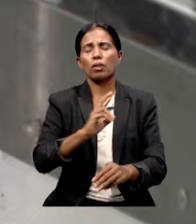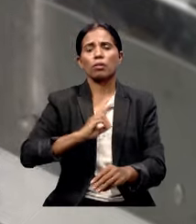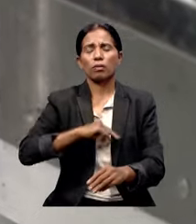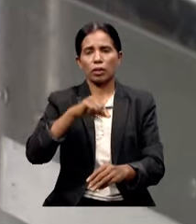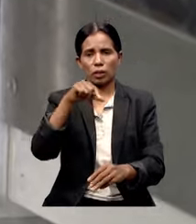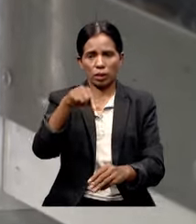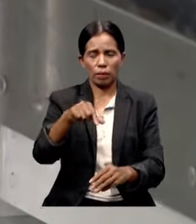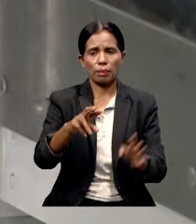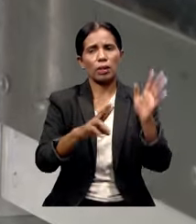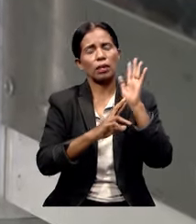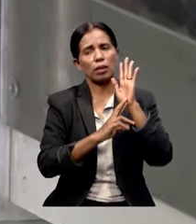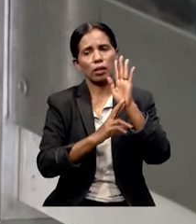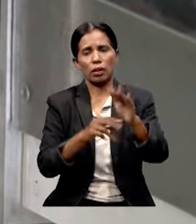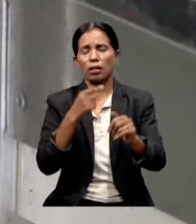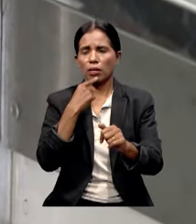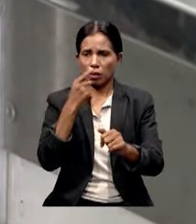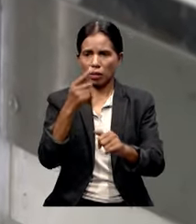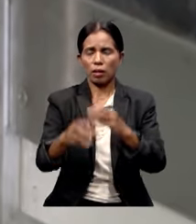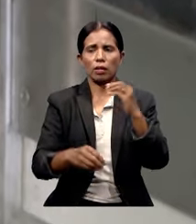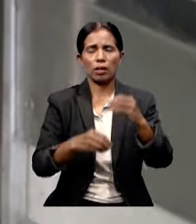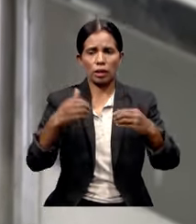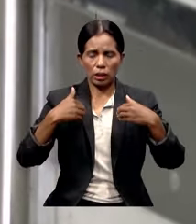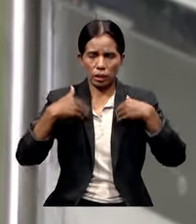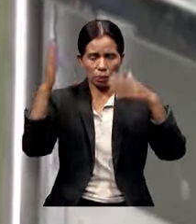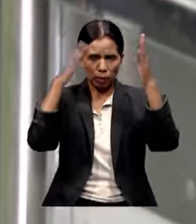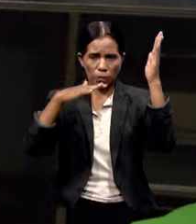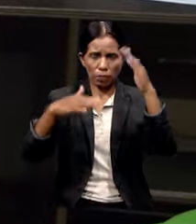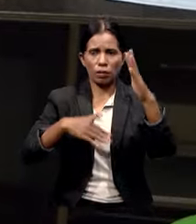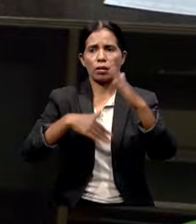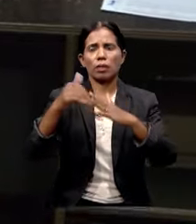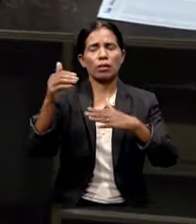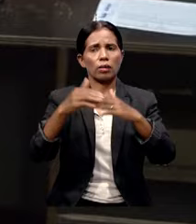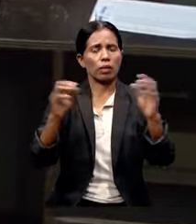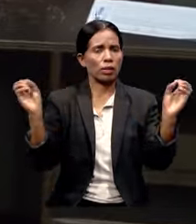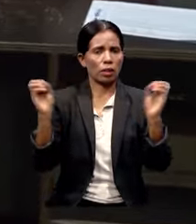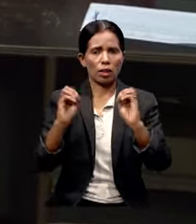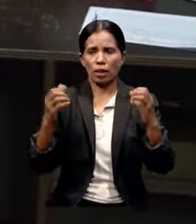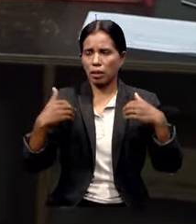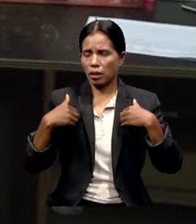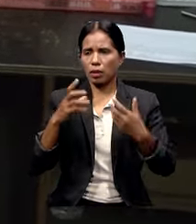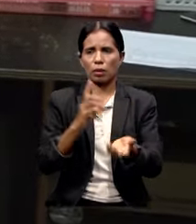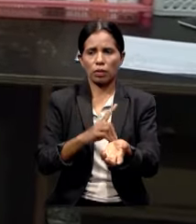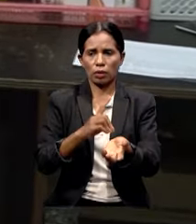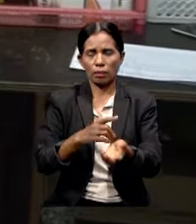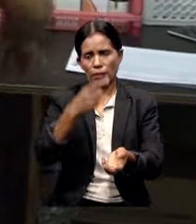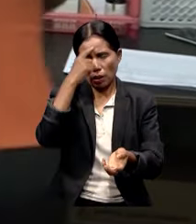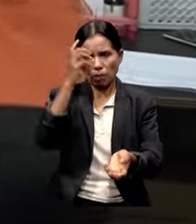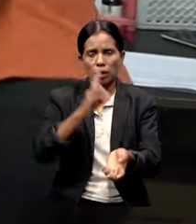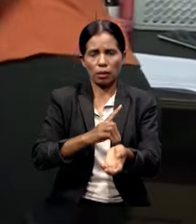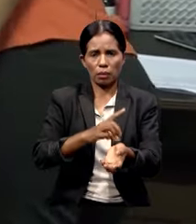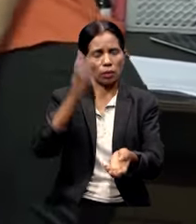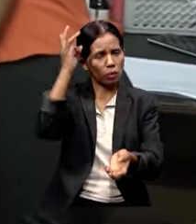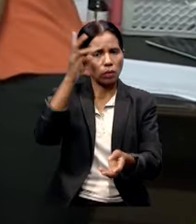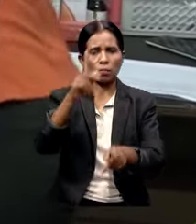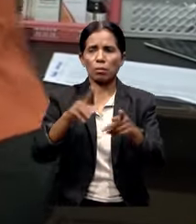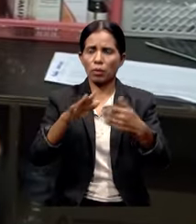Ia relatório nemos hateten katak ia problema infraestrutura no falta do torcira. Também ne dengue sai preocupação mai